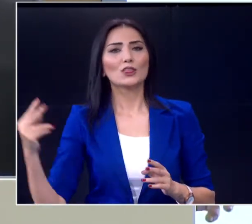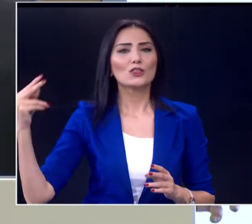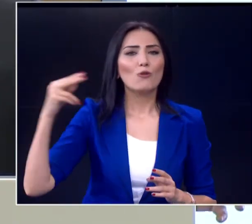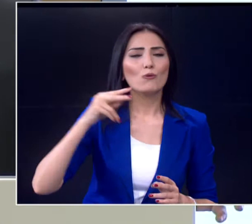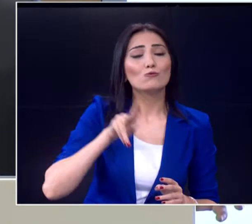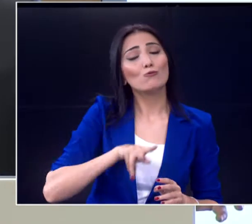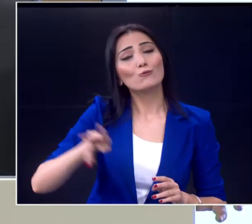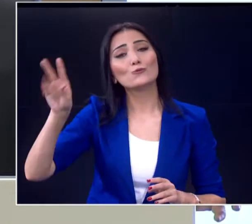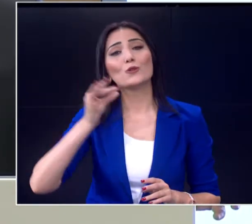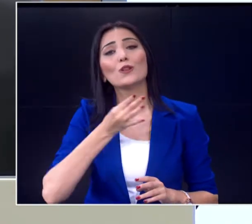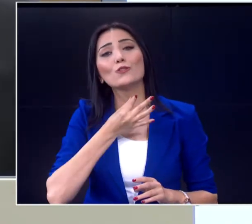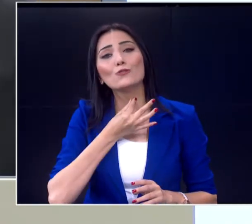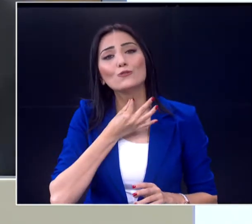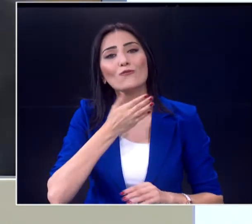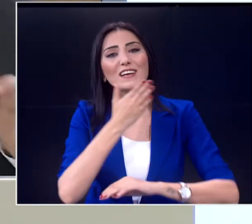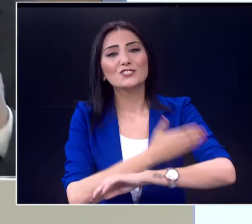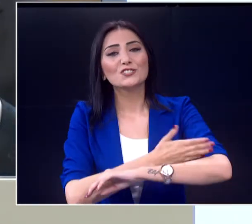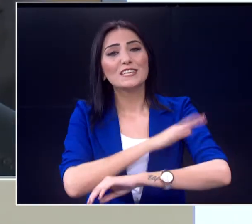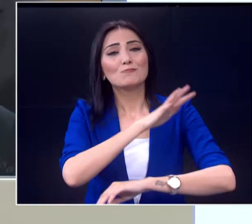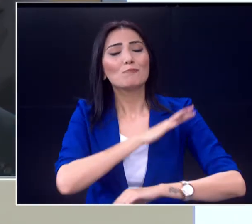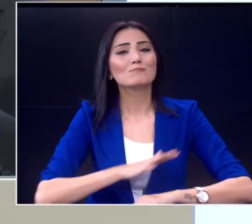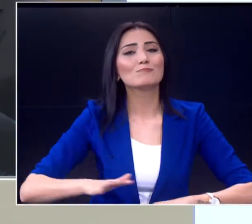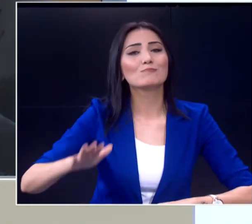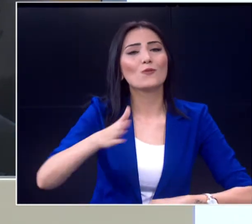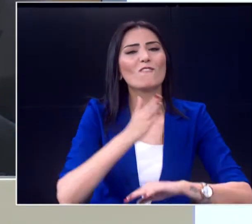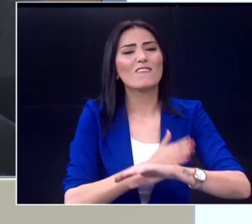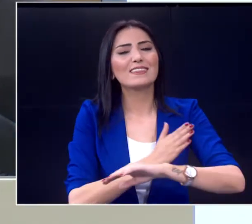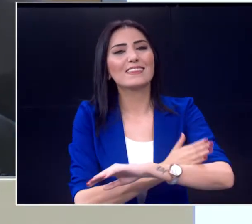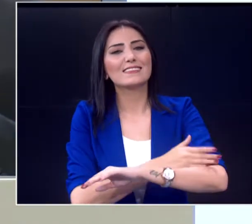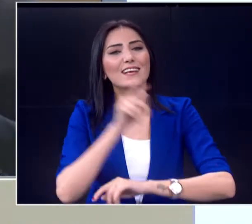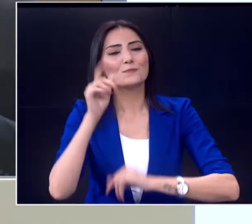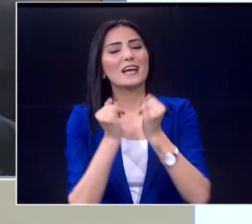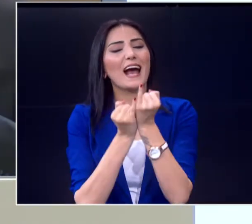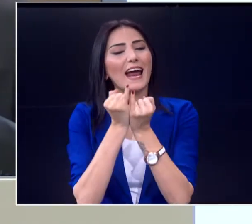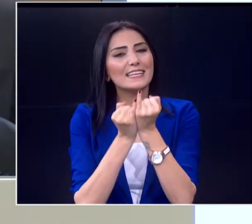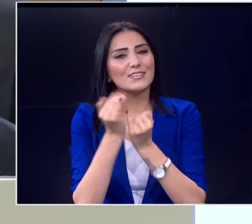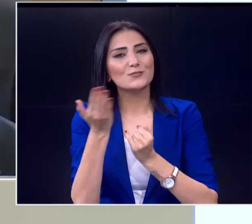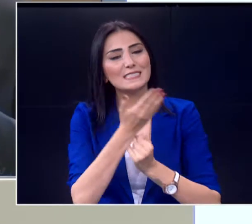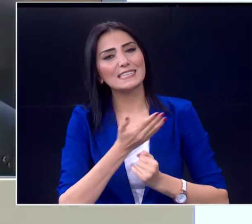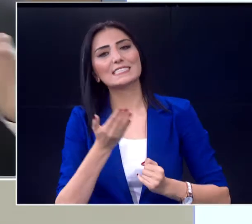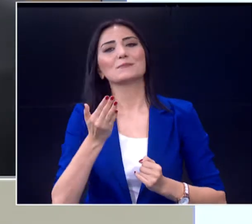Dönüşünüzde lütfen şehrinizdeki bütün vatandaşlarımıza, kardeşlerimize